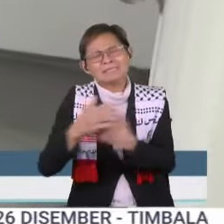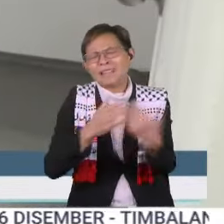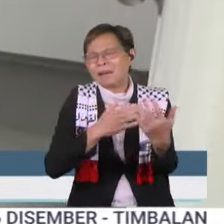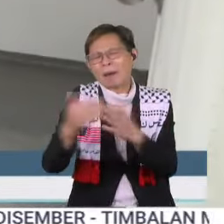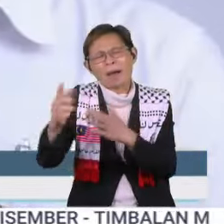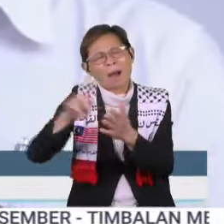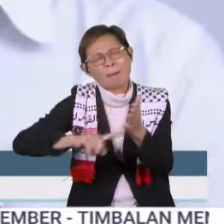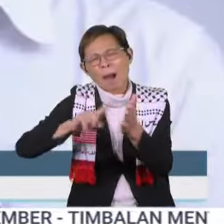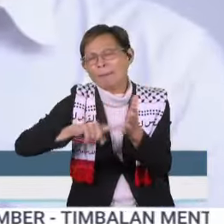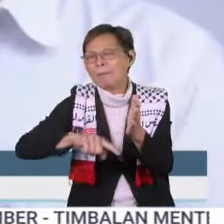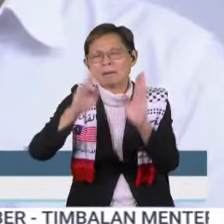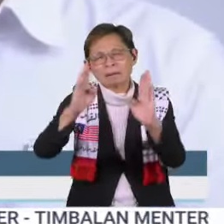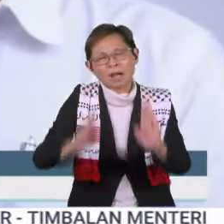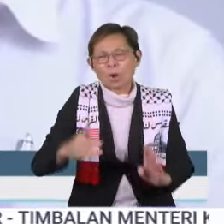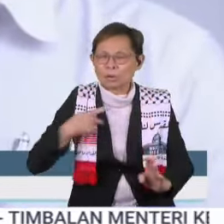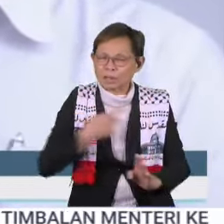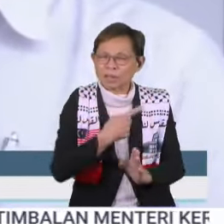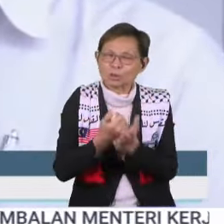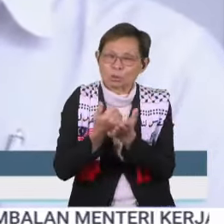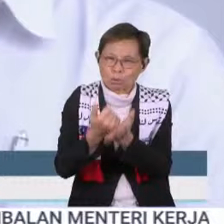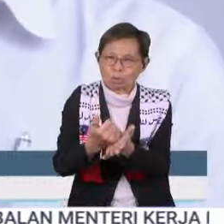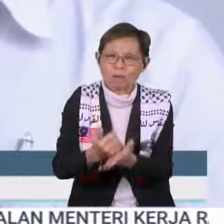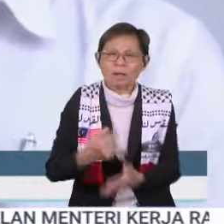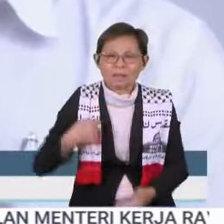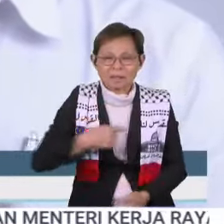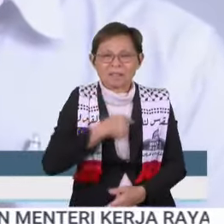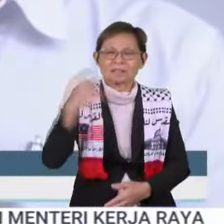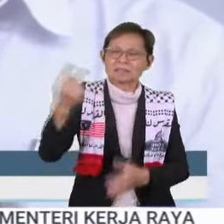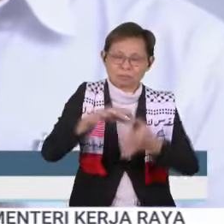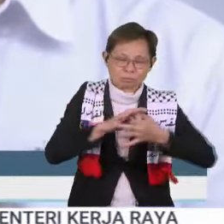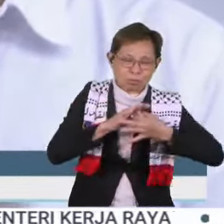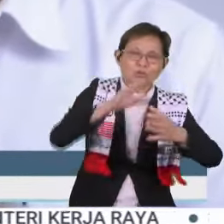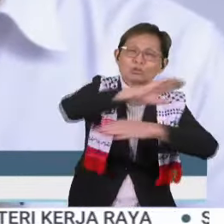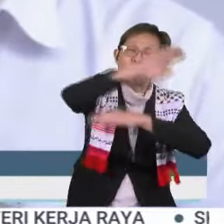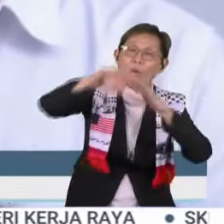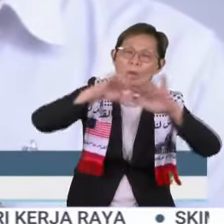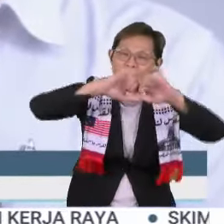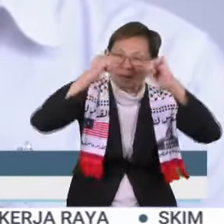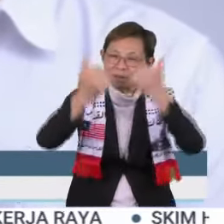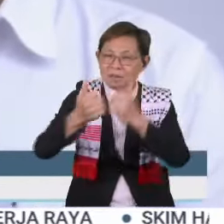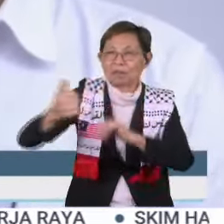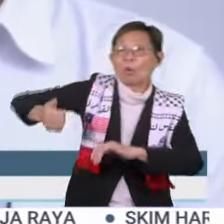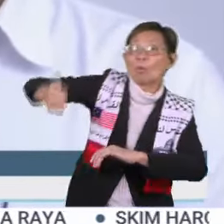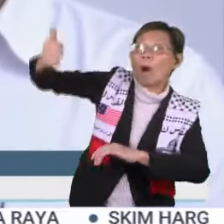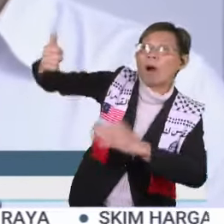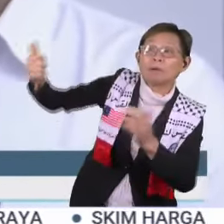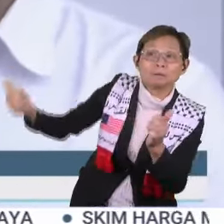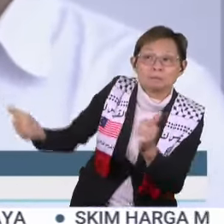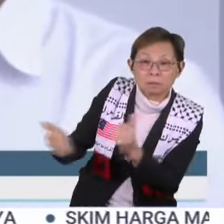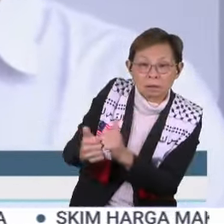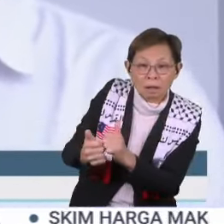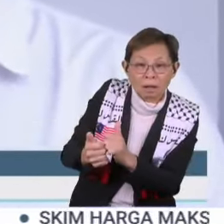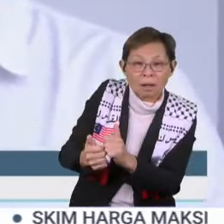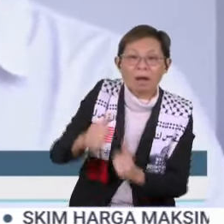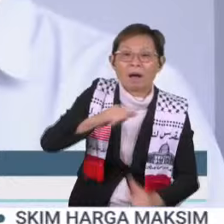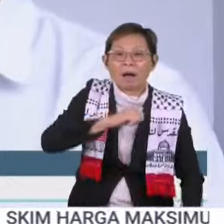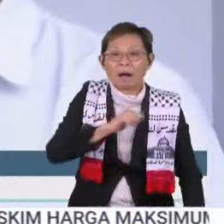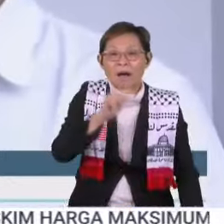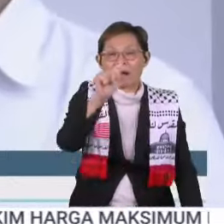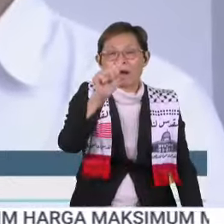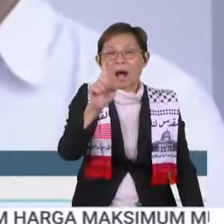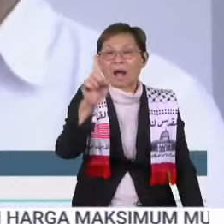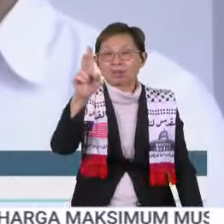kaum. Kita sentiasa kerjasama dengan semua agensi, terutama sekali dengan ahli-ahli